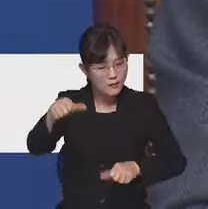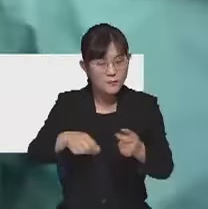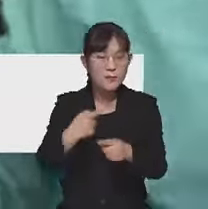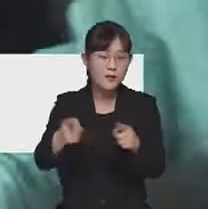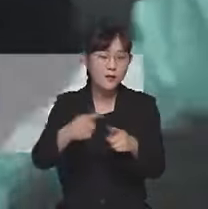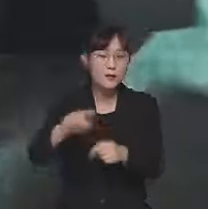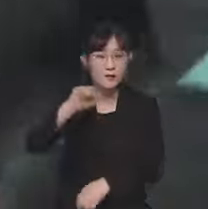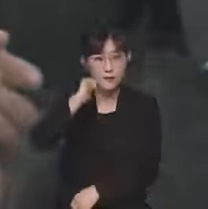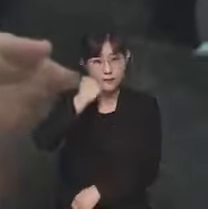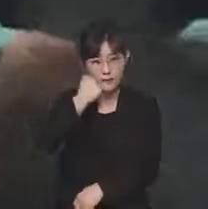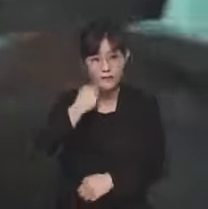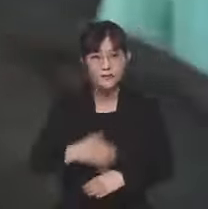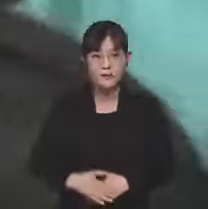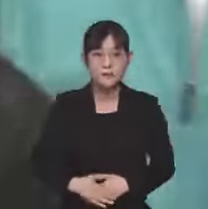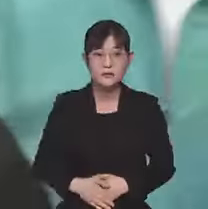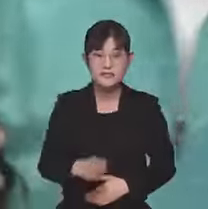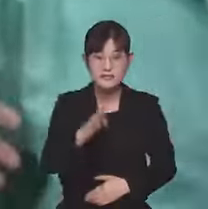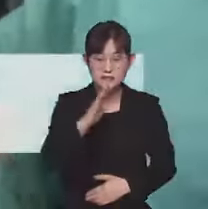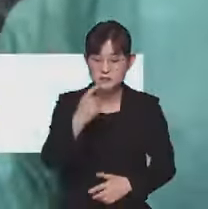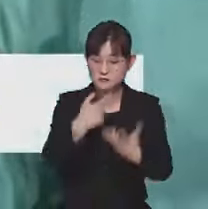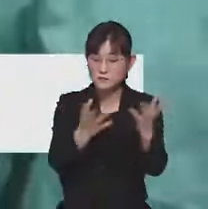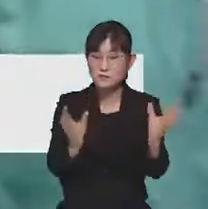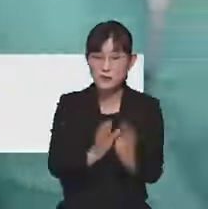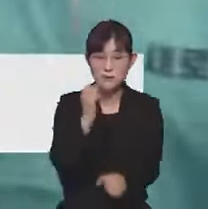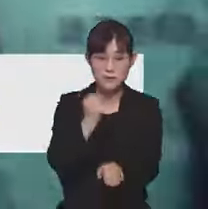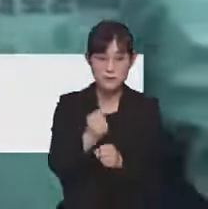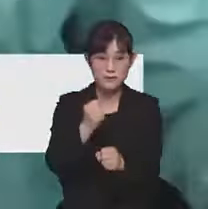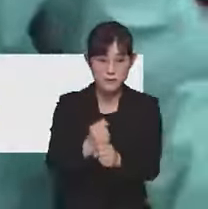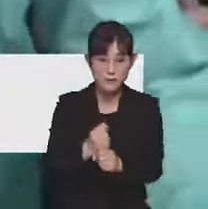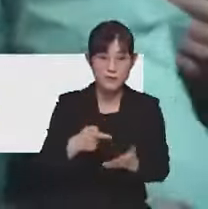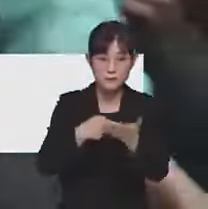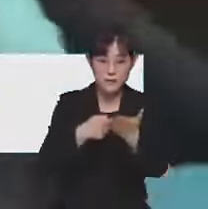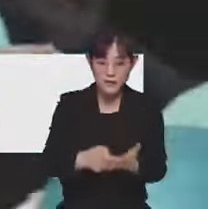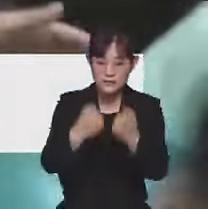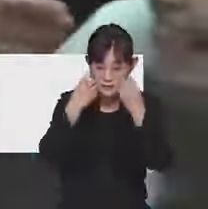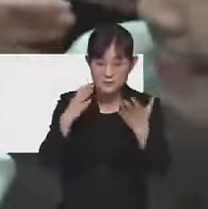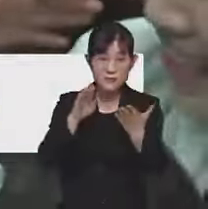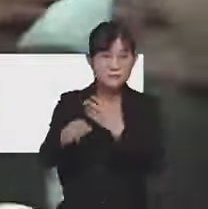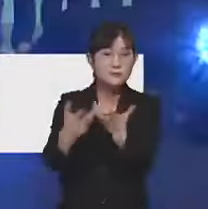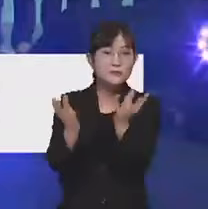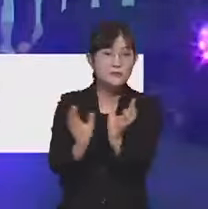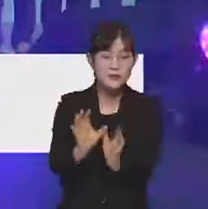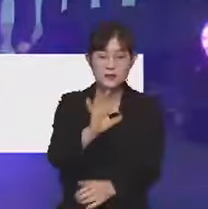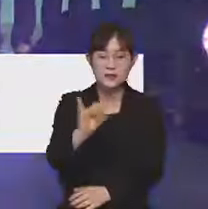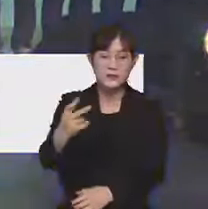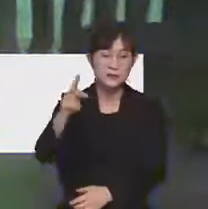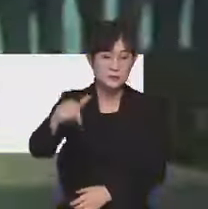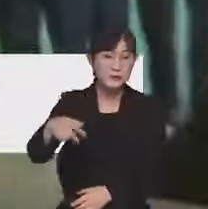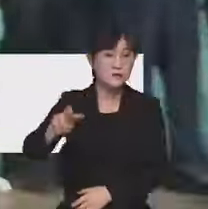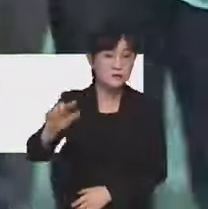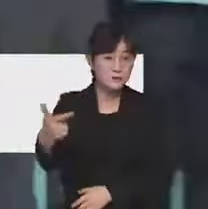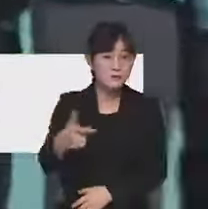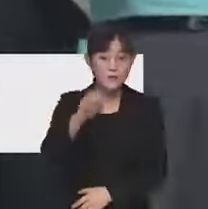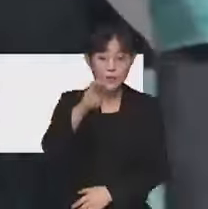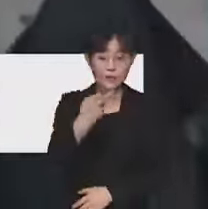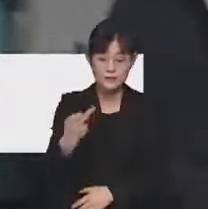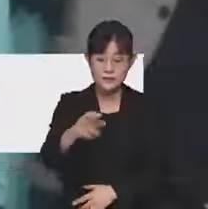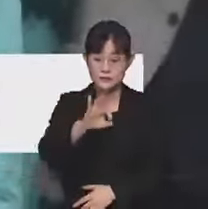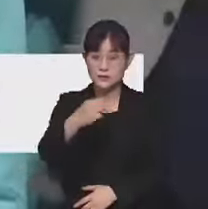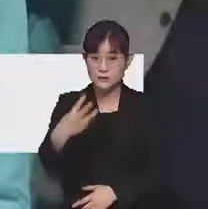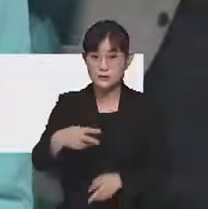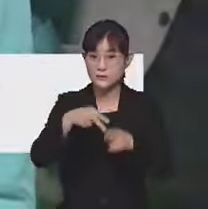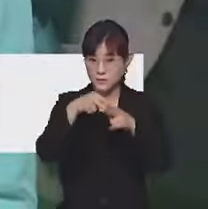됐습니다. 진짜 민주당을 외치며 나선 새로운 미래는 이낙연 대표가 직접 광주 광산을 지역구